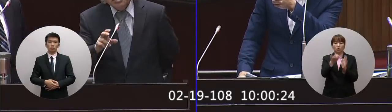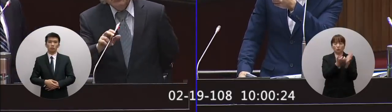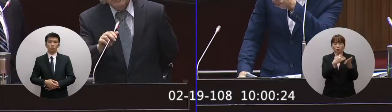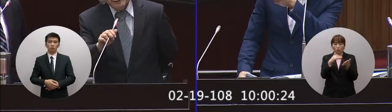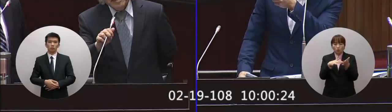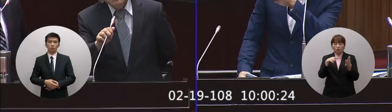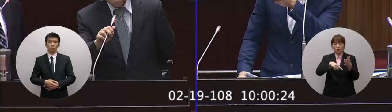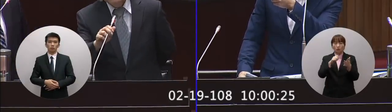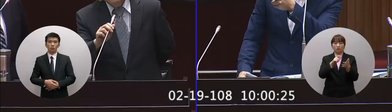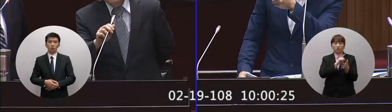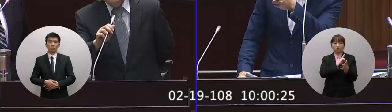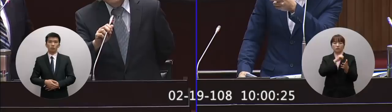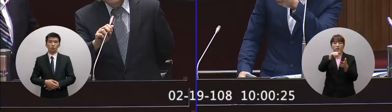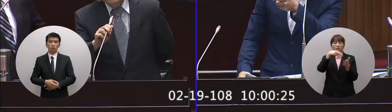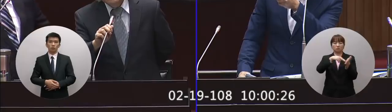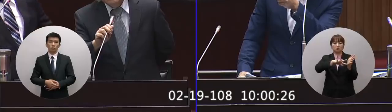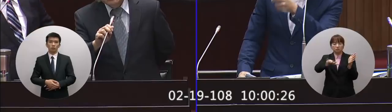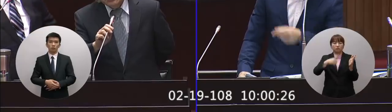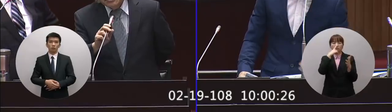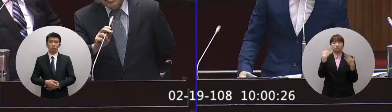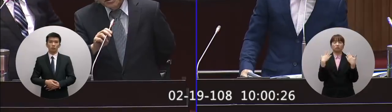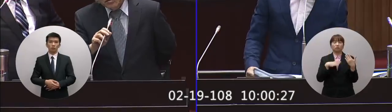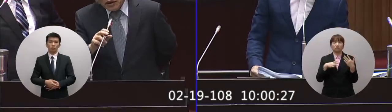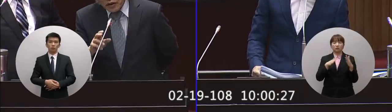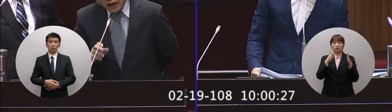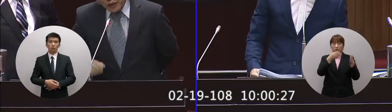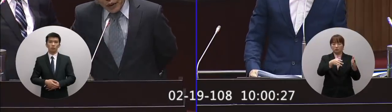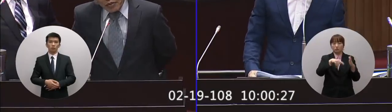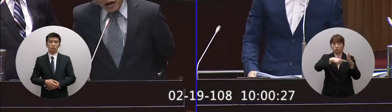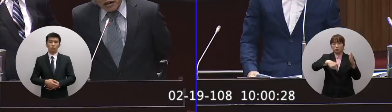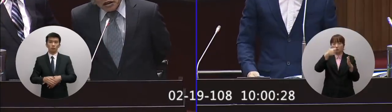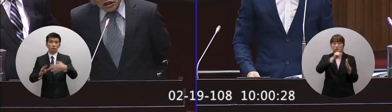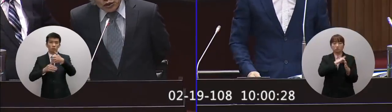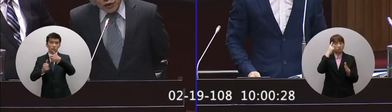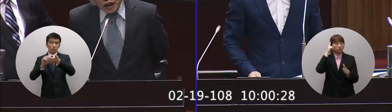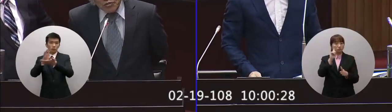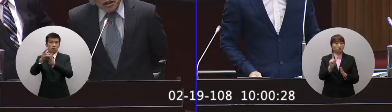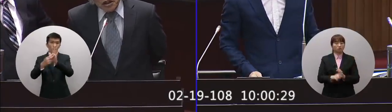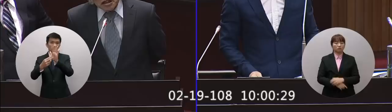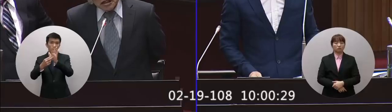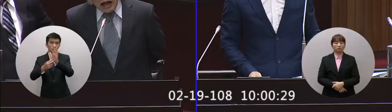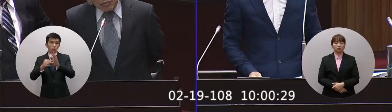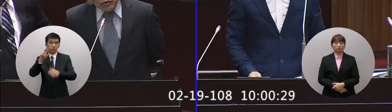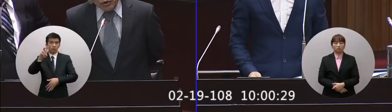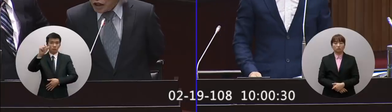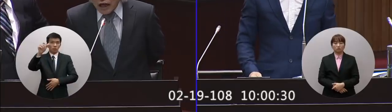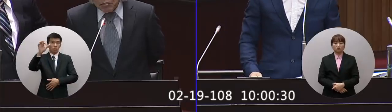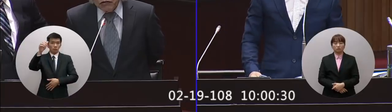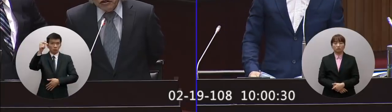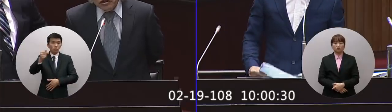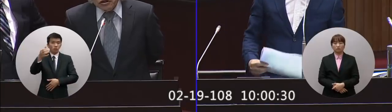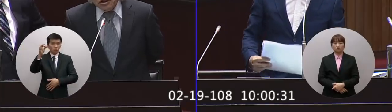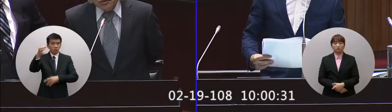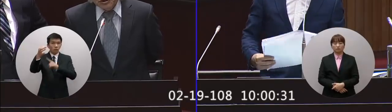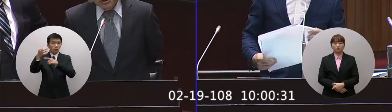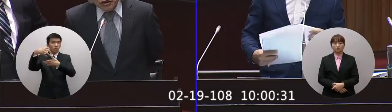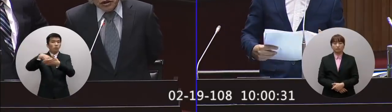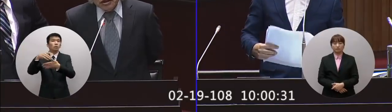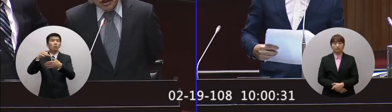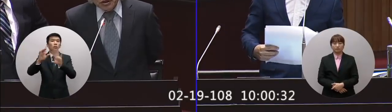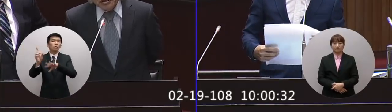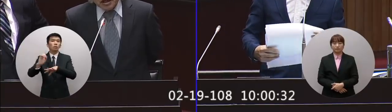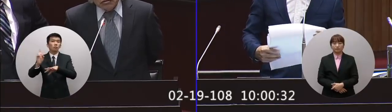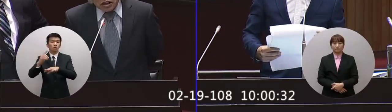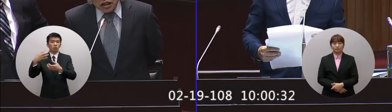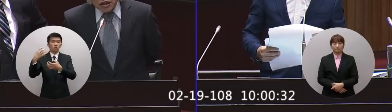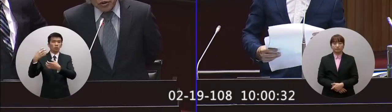算的时候，我都知道他立场是什么。我现在要知道是院长的立场。 我跟委员报告，这25亿里面，其实绝大部分都是因为军